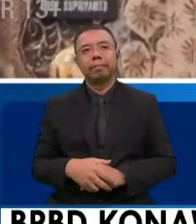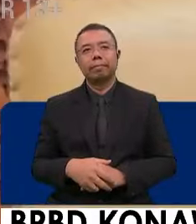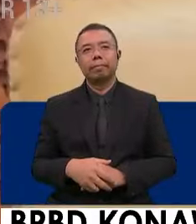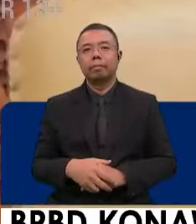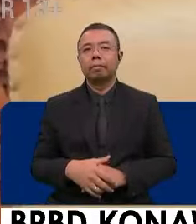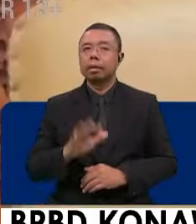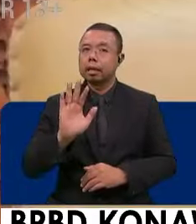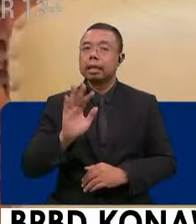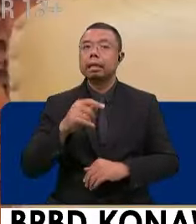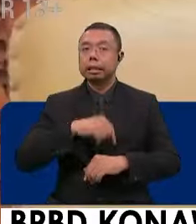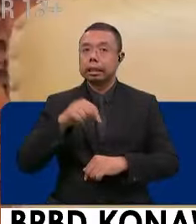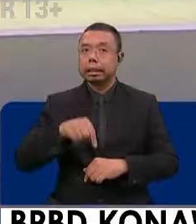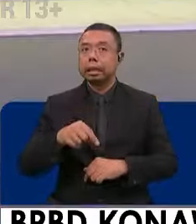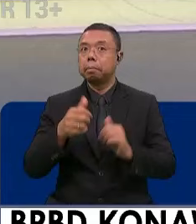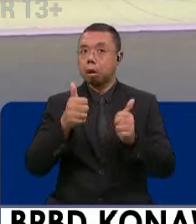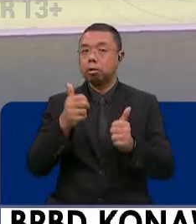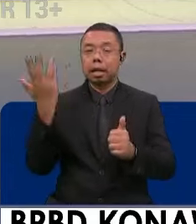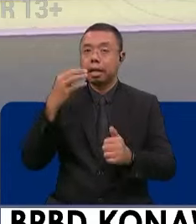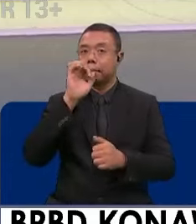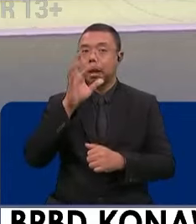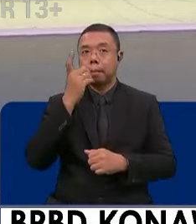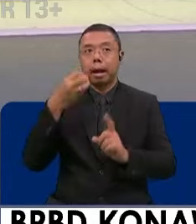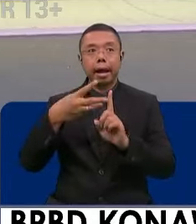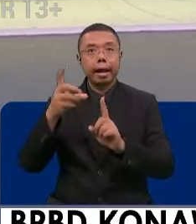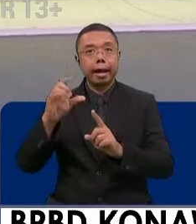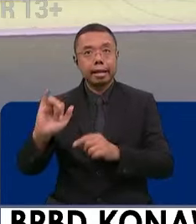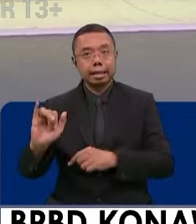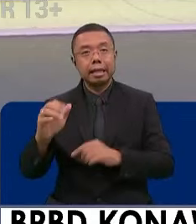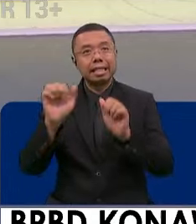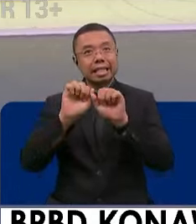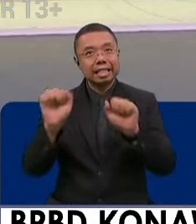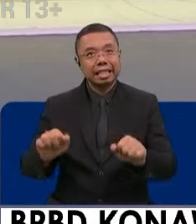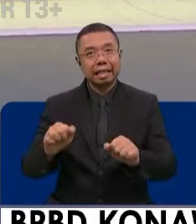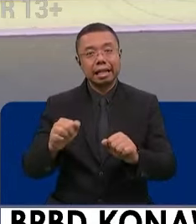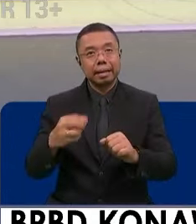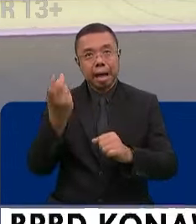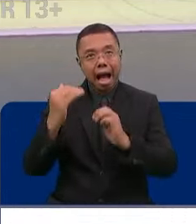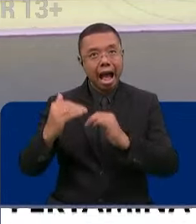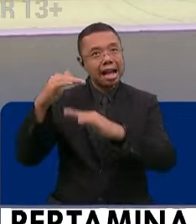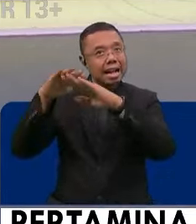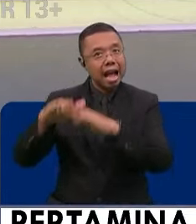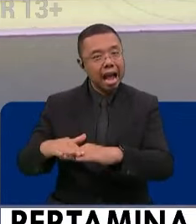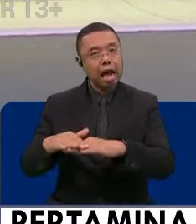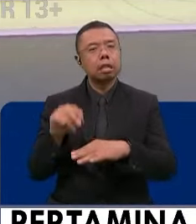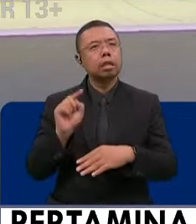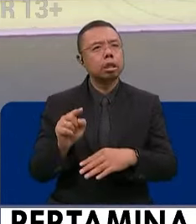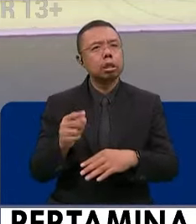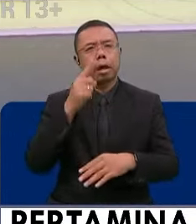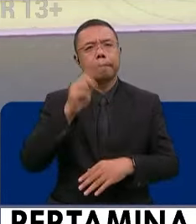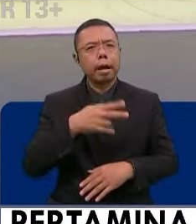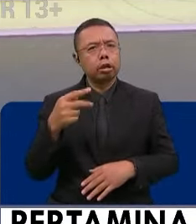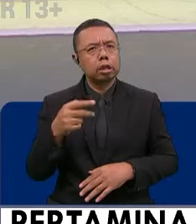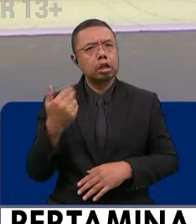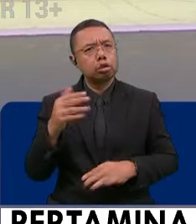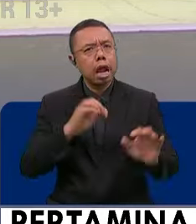Pak Rofik, ini menarik yang dikatakan Pak Edi, sistem tekan inflasi, apakah itu juga Bank Indonesia lakukan,